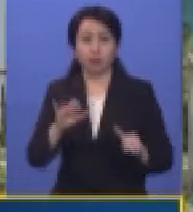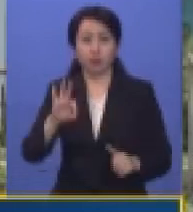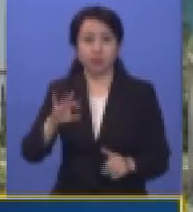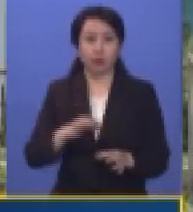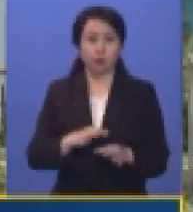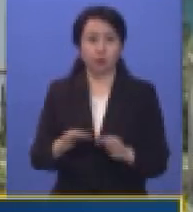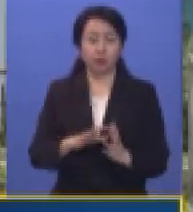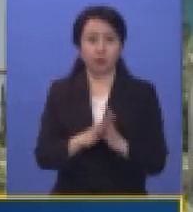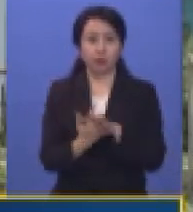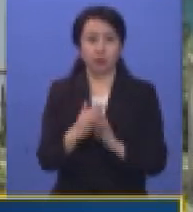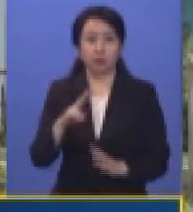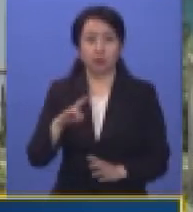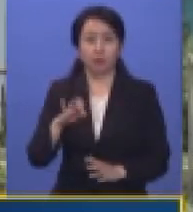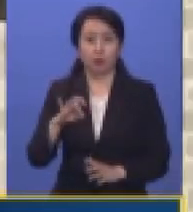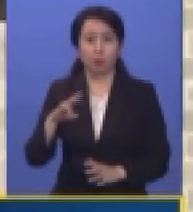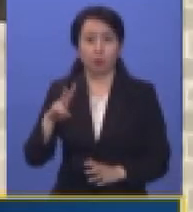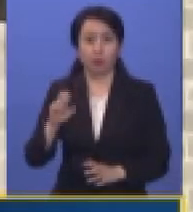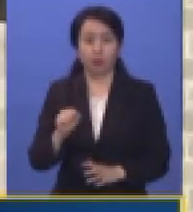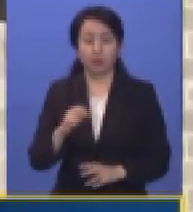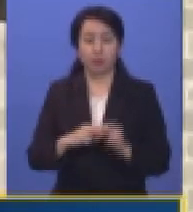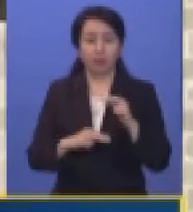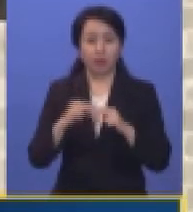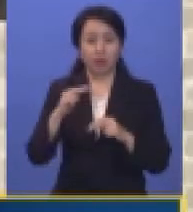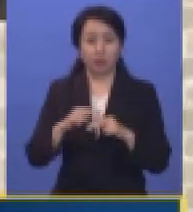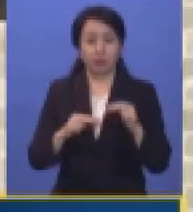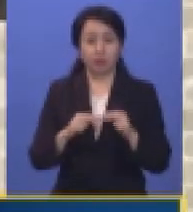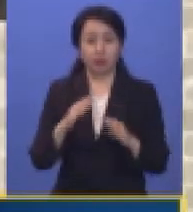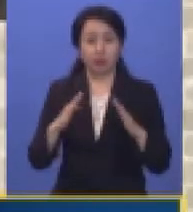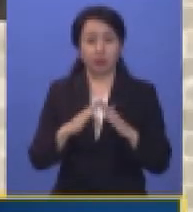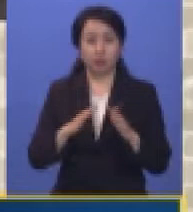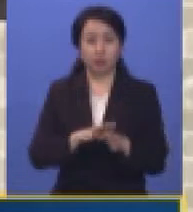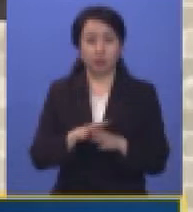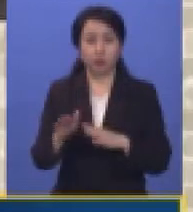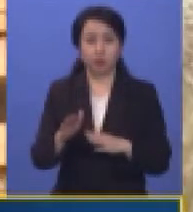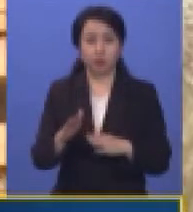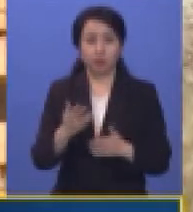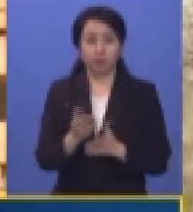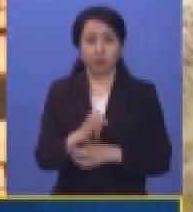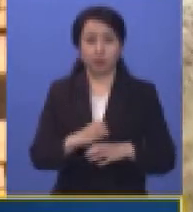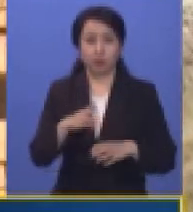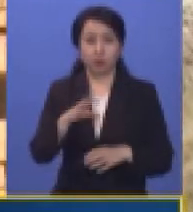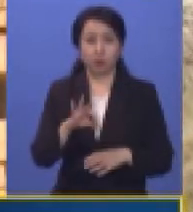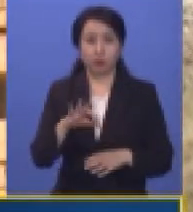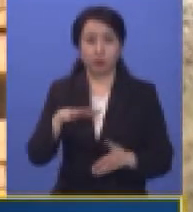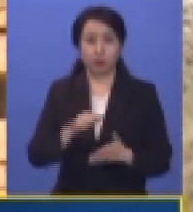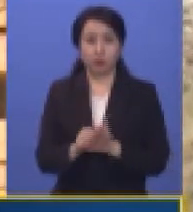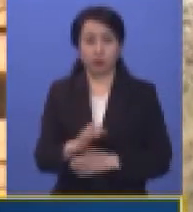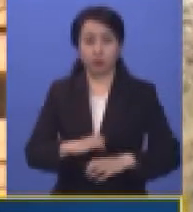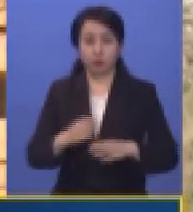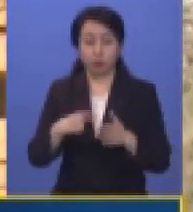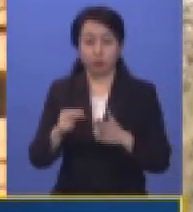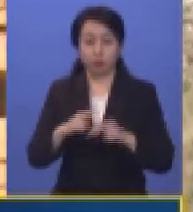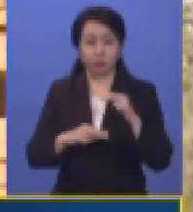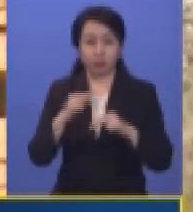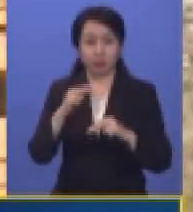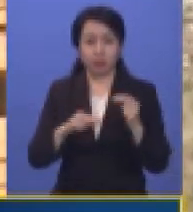развивают социальную сферу села Ставропол. Строительство домов осуществляется за счет средств ТО. Нанимают бригаду,